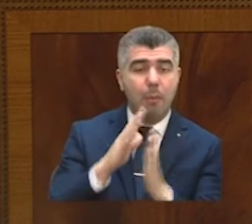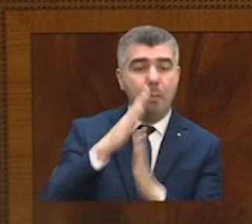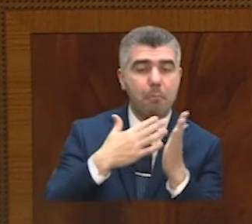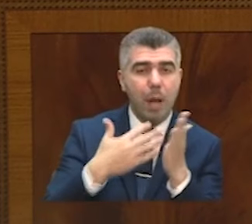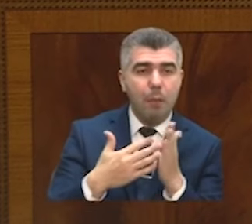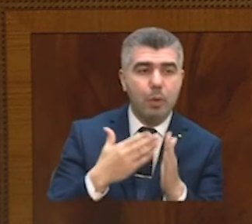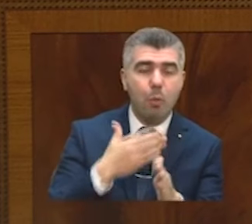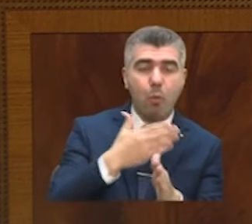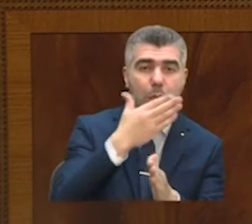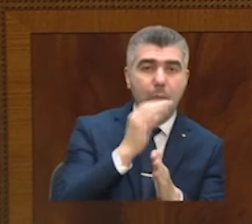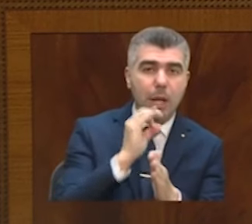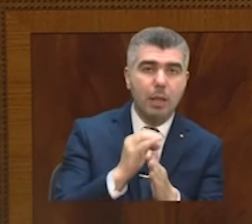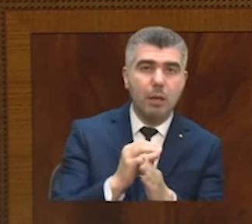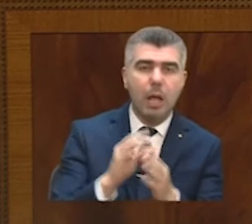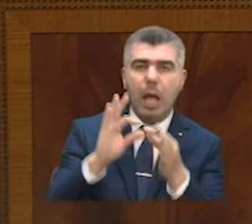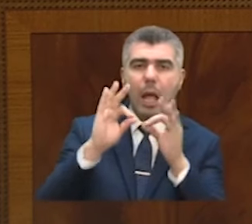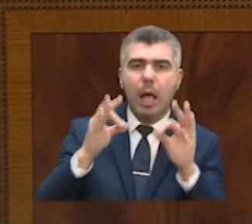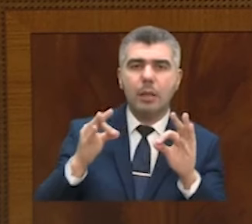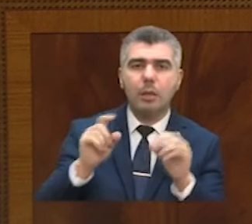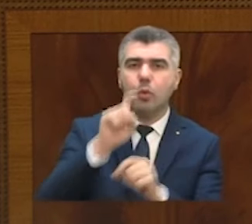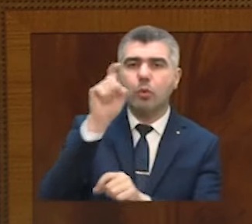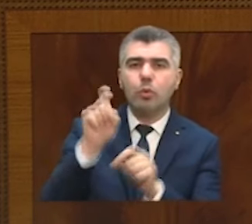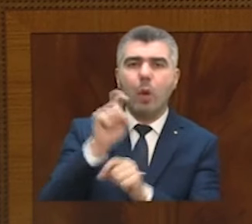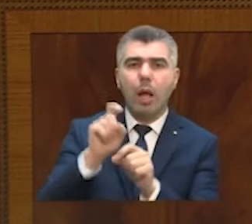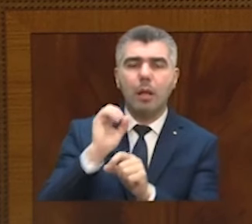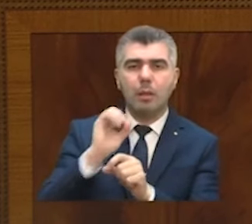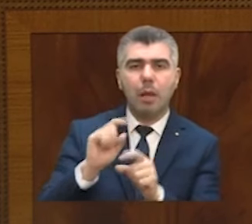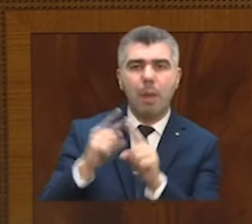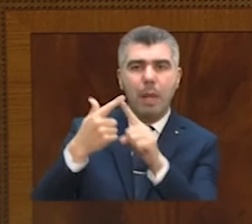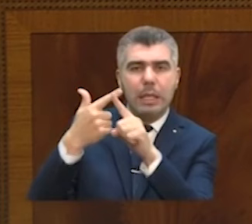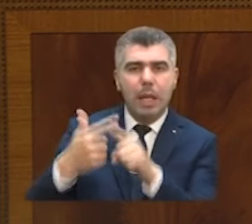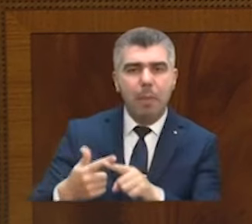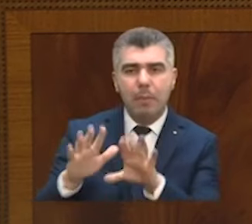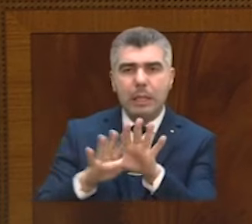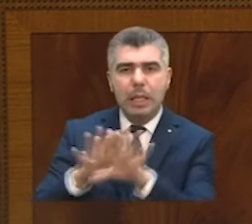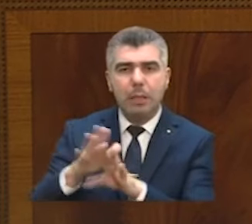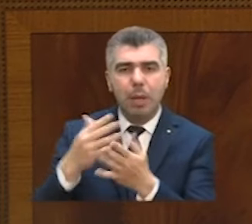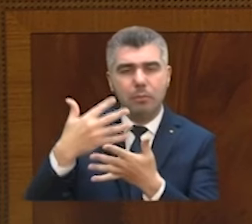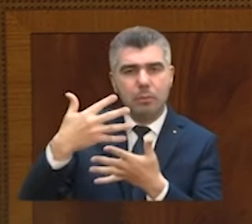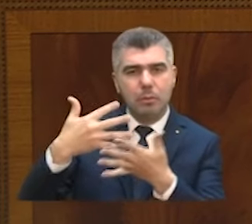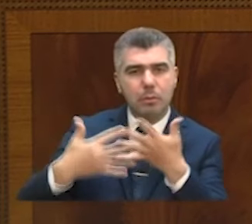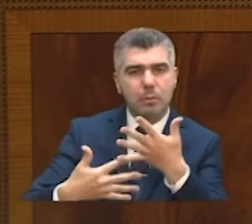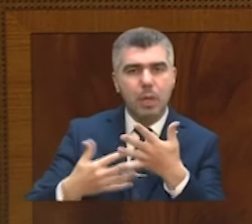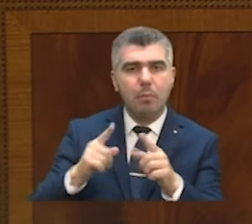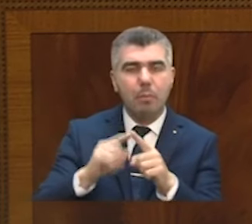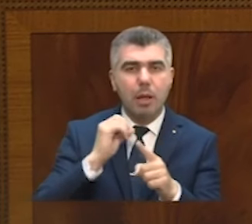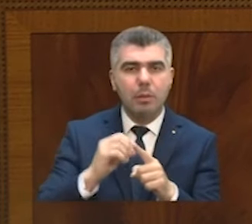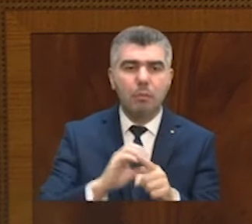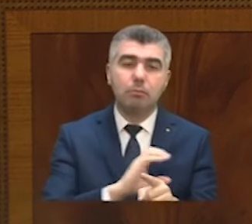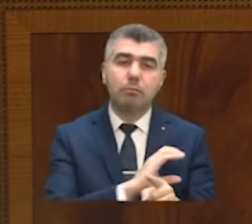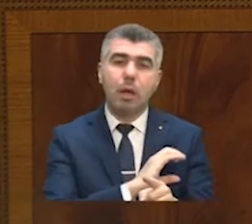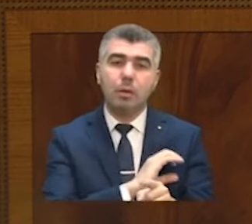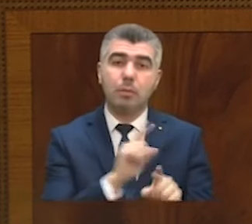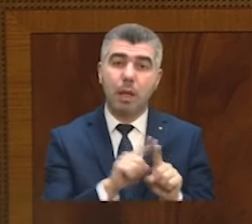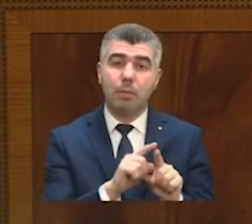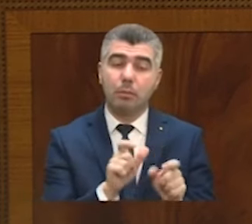التربوي والبيداغوجي، عدد من الأسئلة ديال الحكامة التربوية والمالية والتدبيرية. المقاربة الأمنية لجأتم إليها سيد رئيس